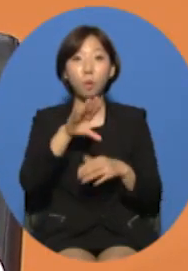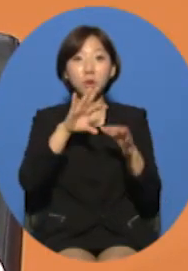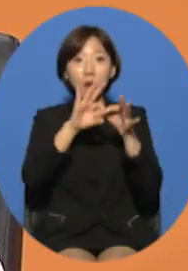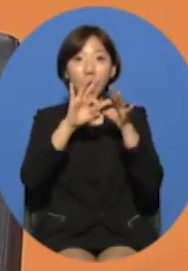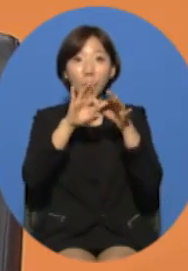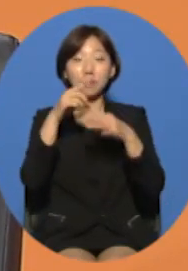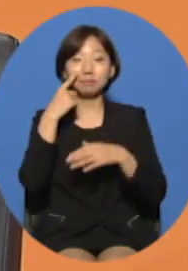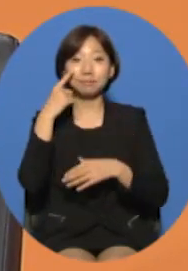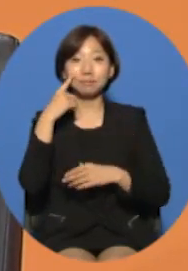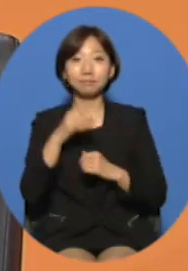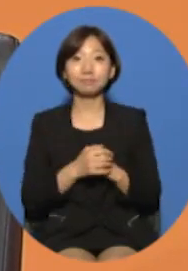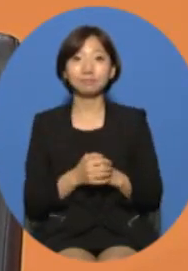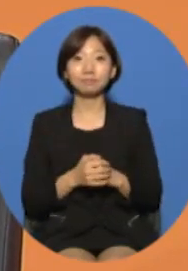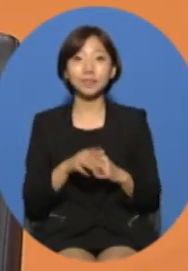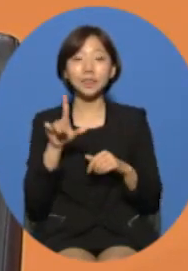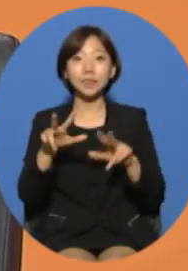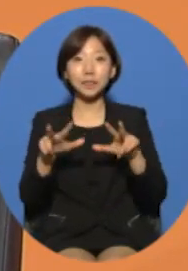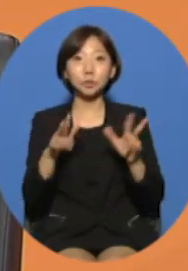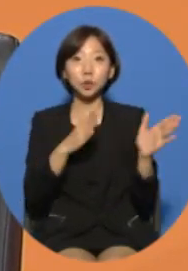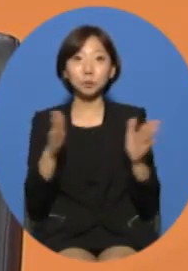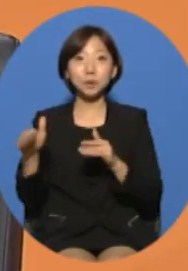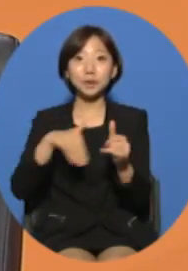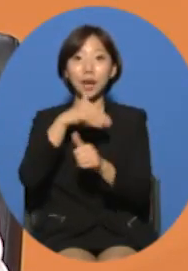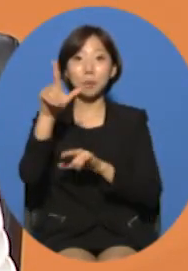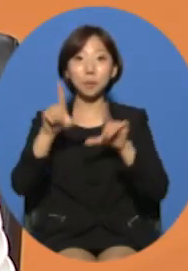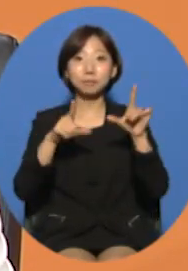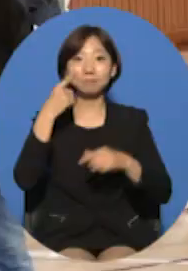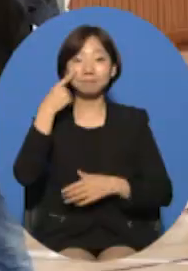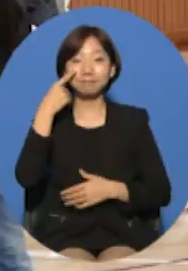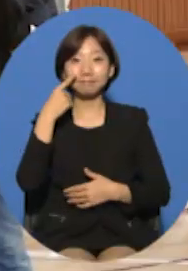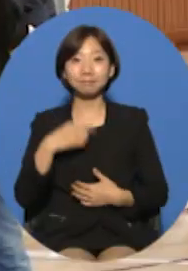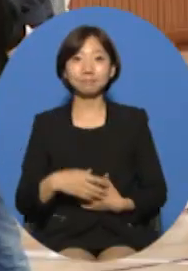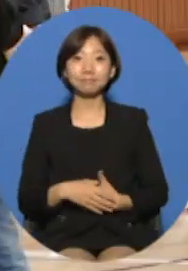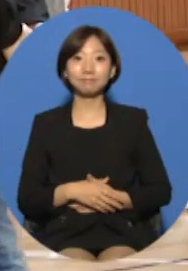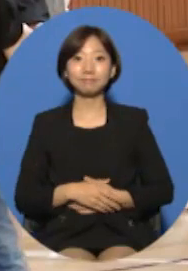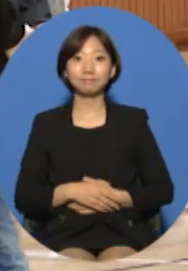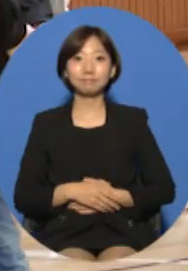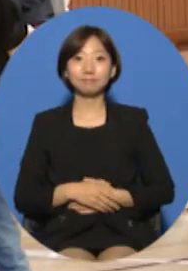그러보죠. 네, 자, 과연 어떻게 준비가 되고 있는지 현장 연결해 보겠습니다.